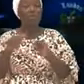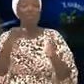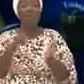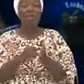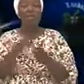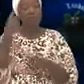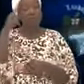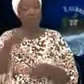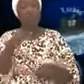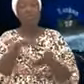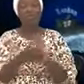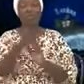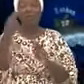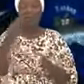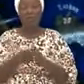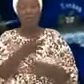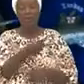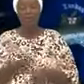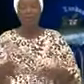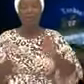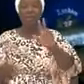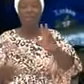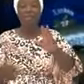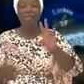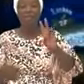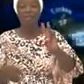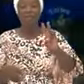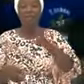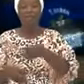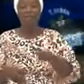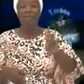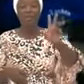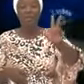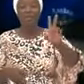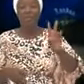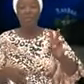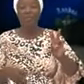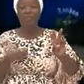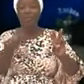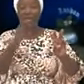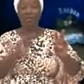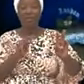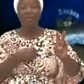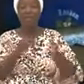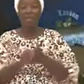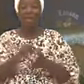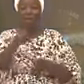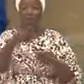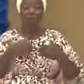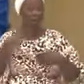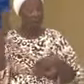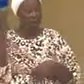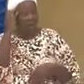fera au nom de jésus verser 37 24 ans est maudit ainsi